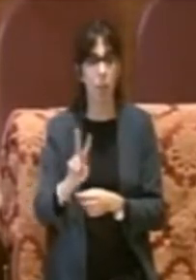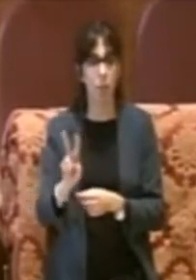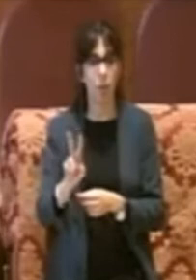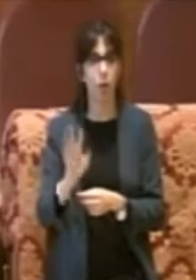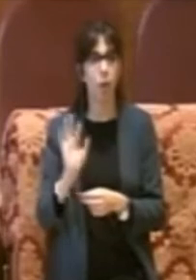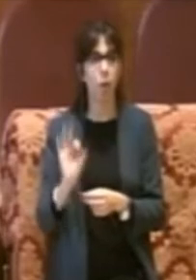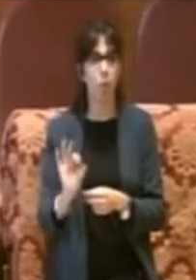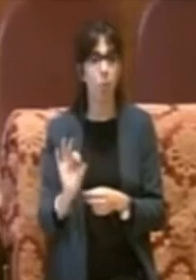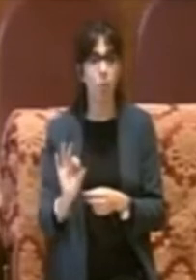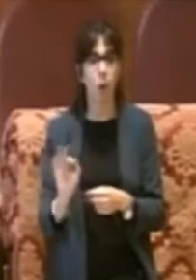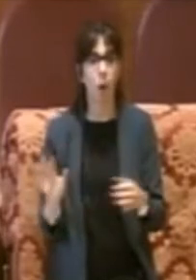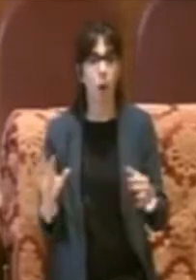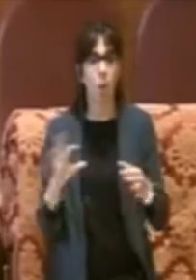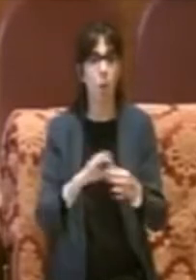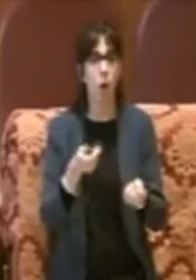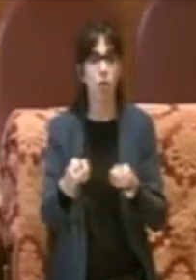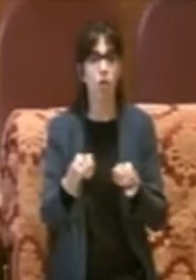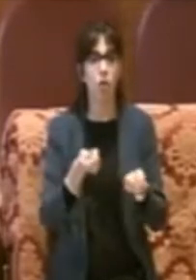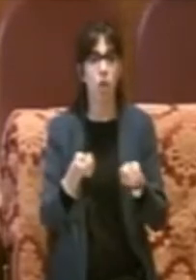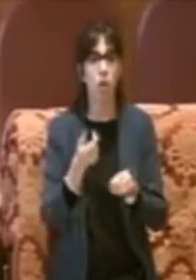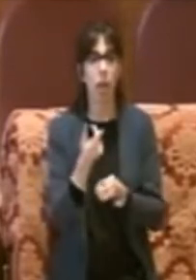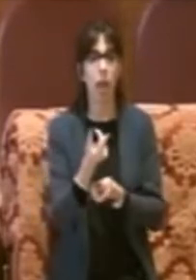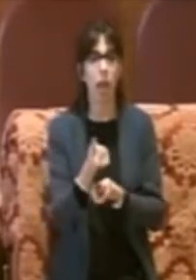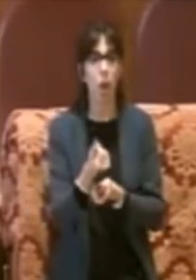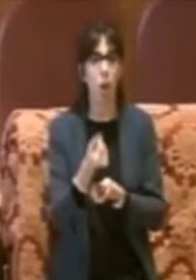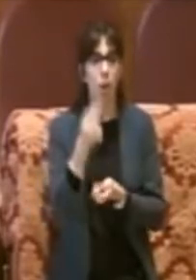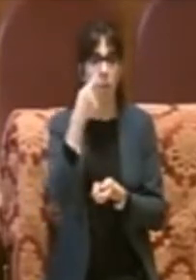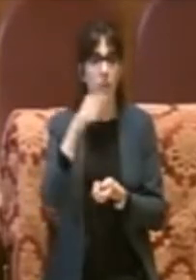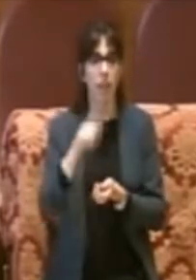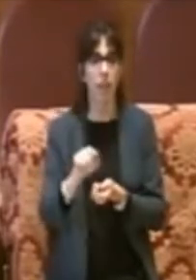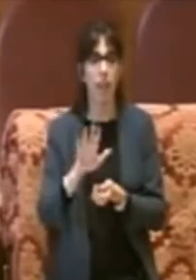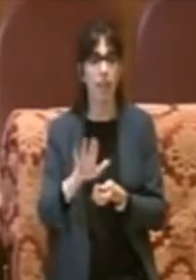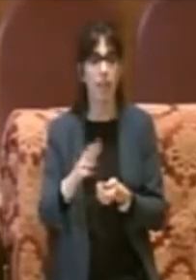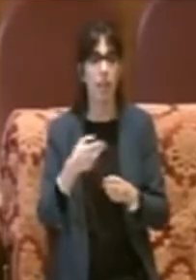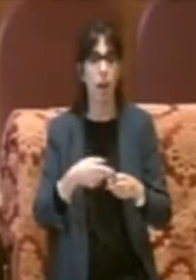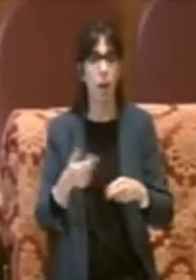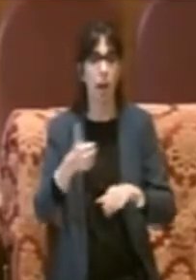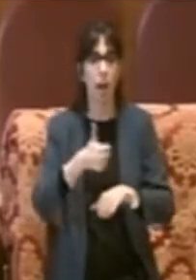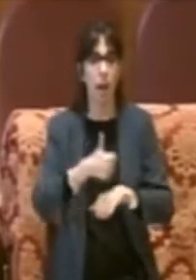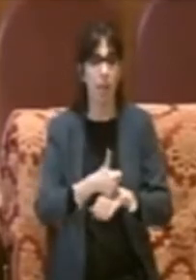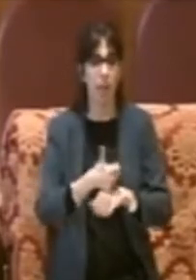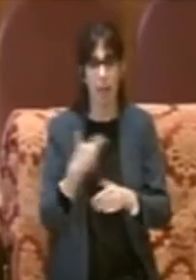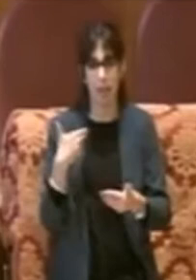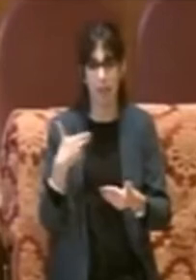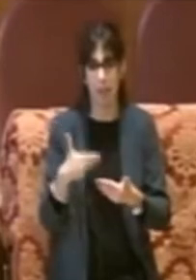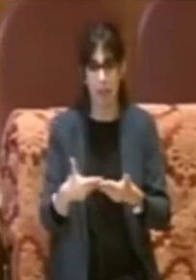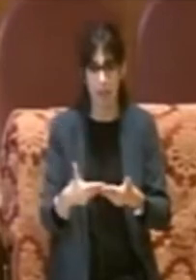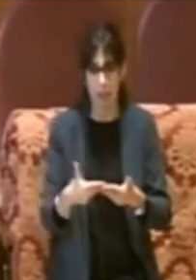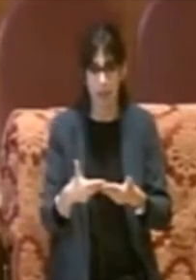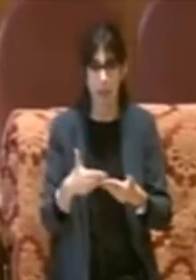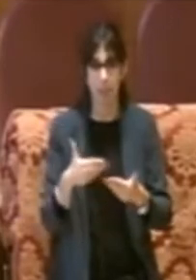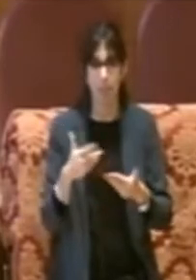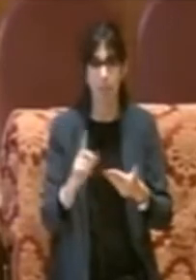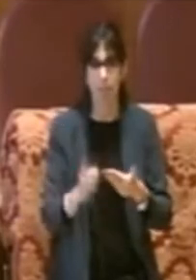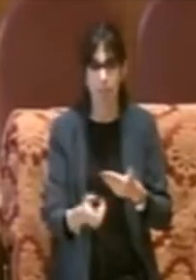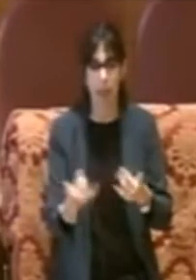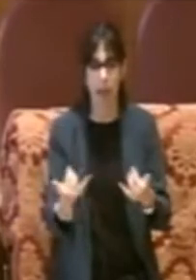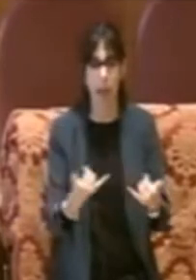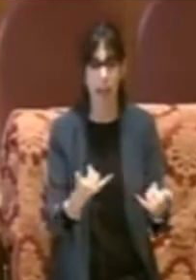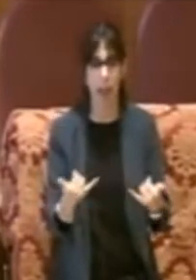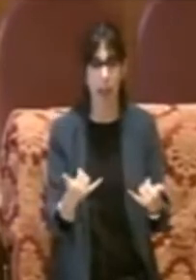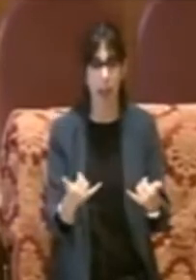alla gestione economico finanziaria di roma capitale a ridosso a ridosso del natale come